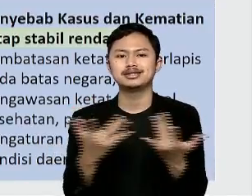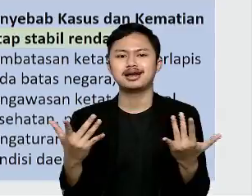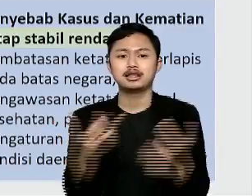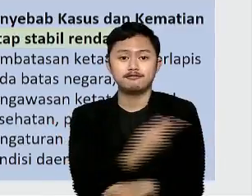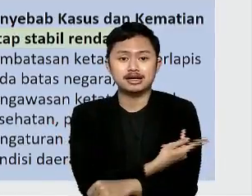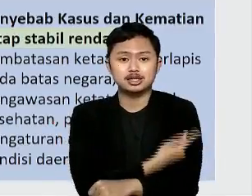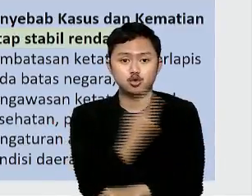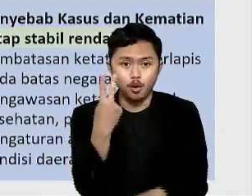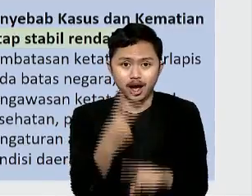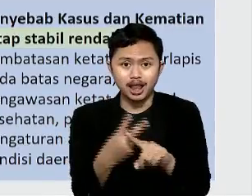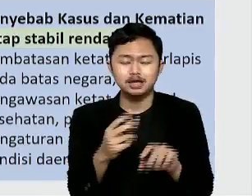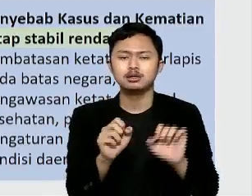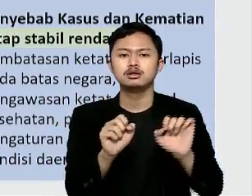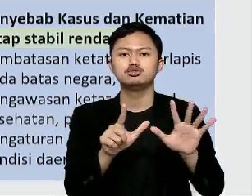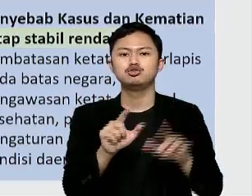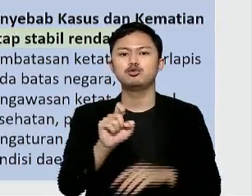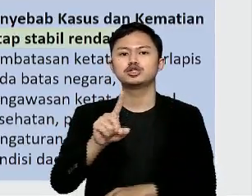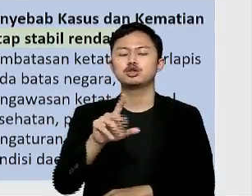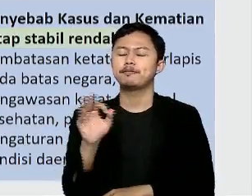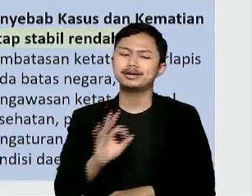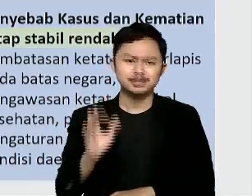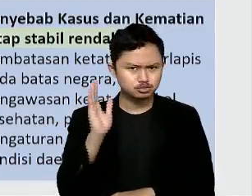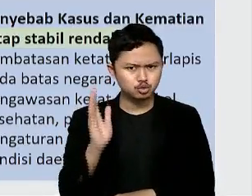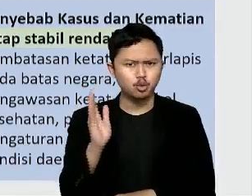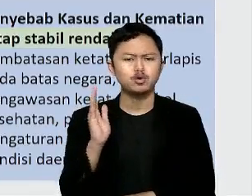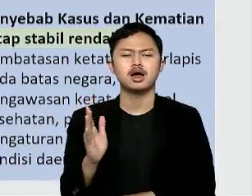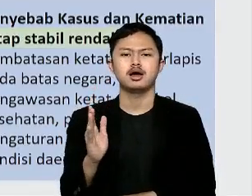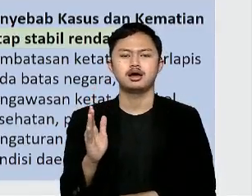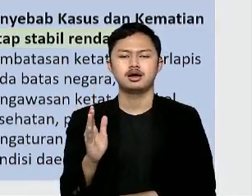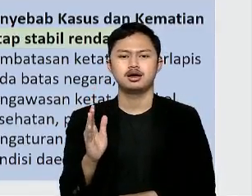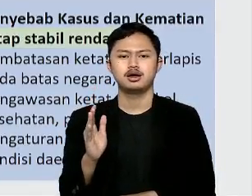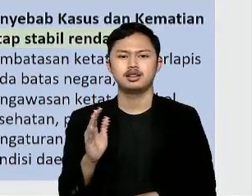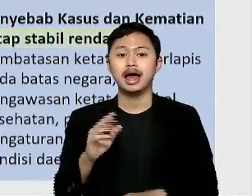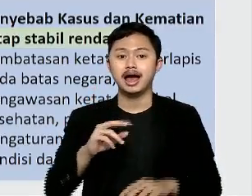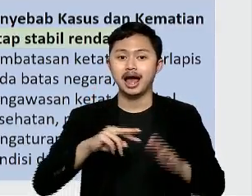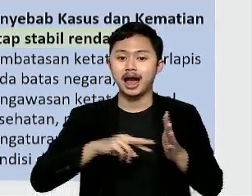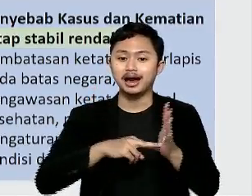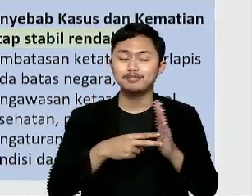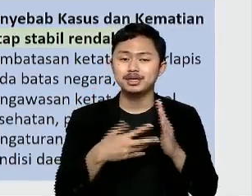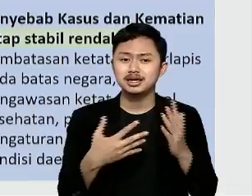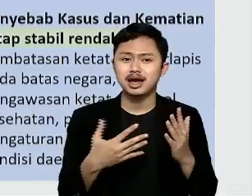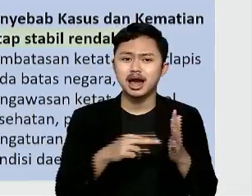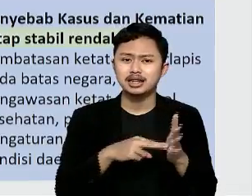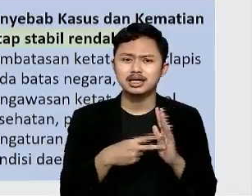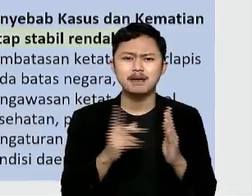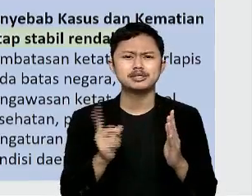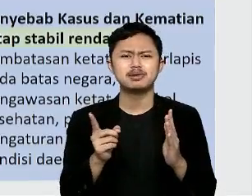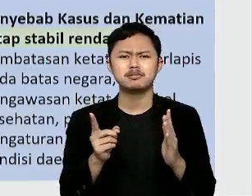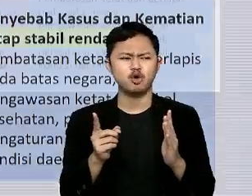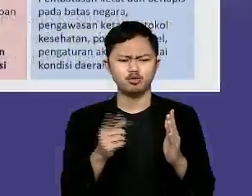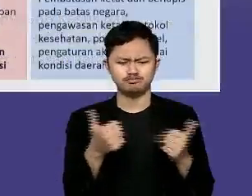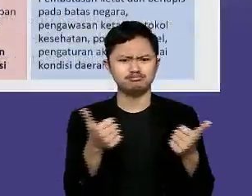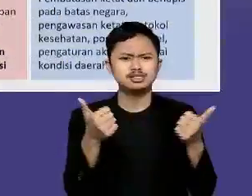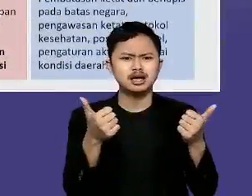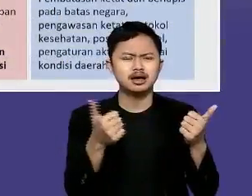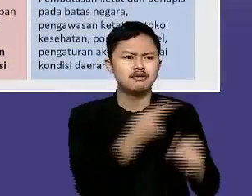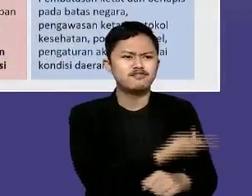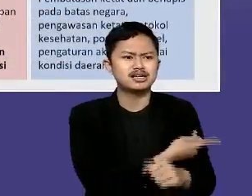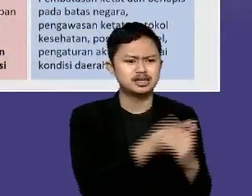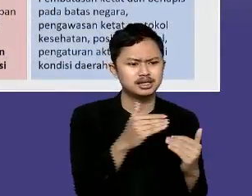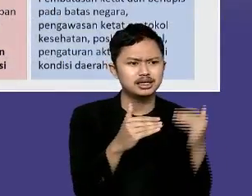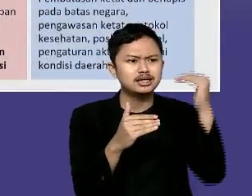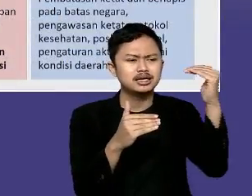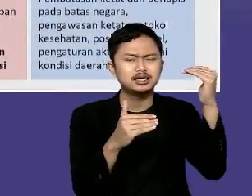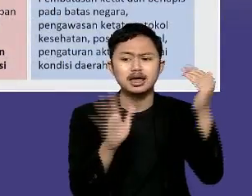71,45%. Nyatanya, kasus positif yang meningkat ini juga dibarengi dengan kematian yang meningkat. Hal ini